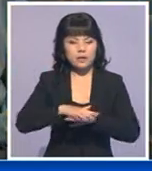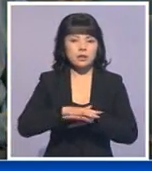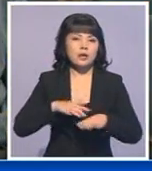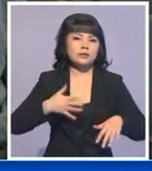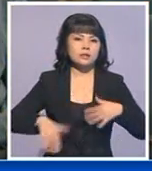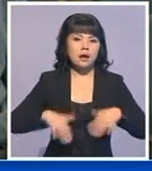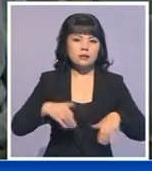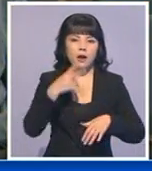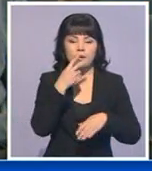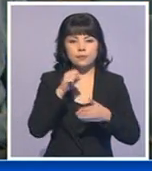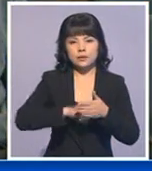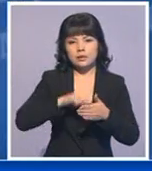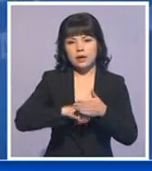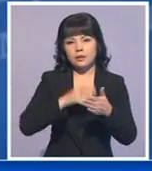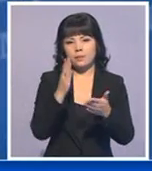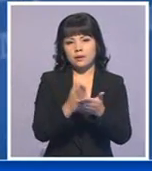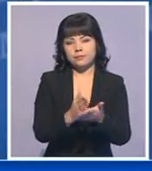себеп болып отыр.